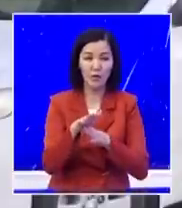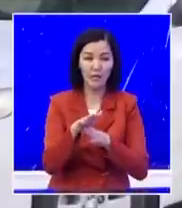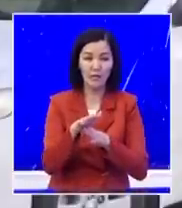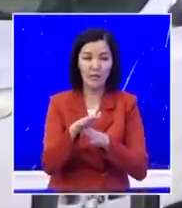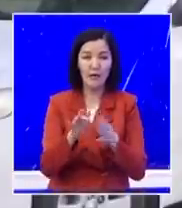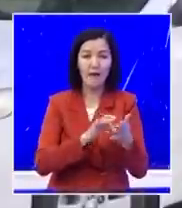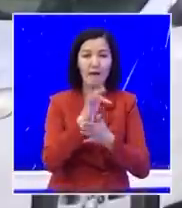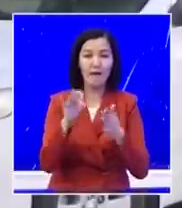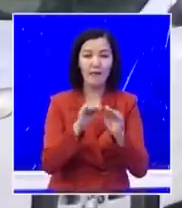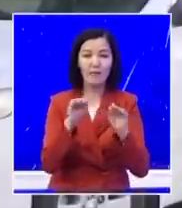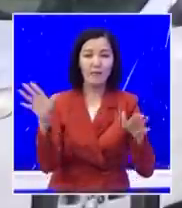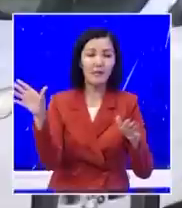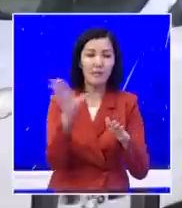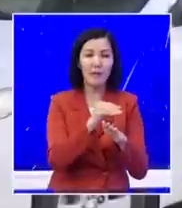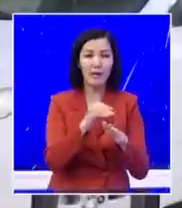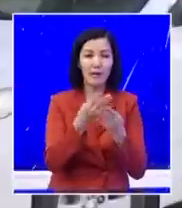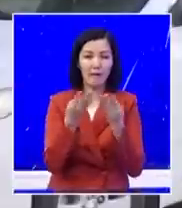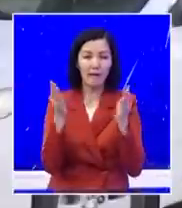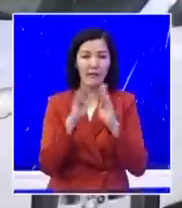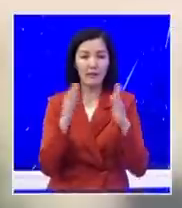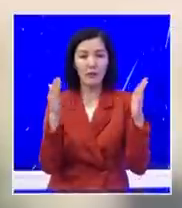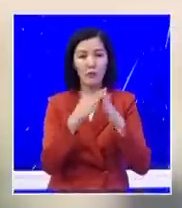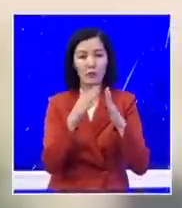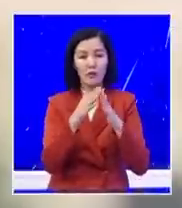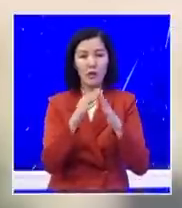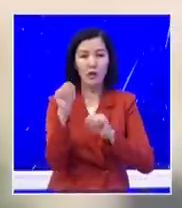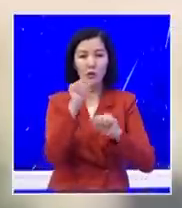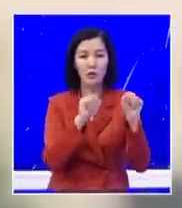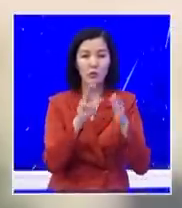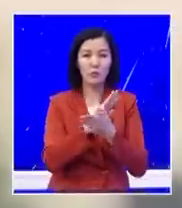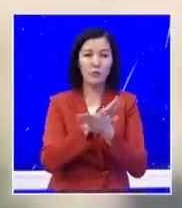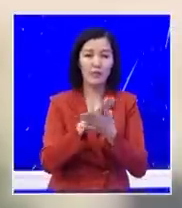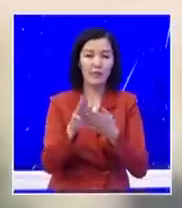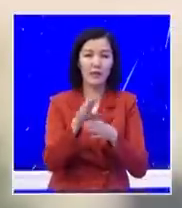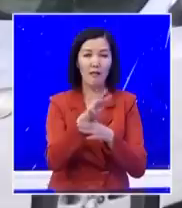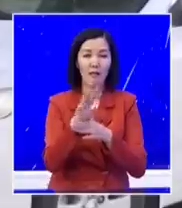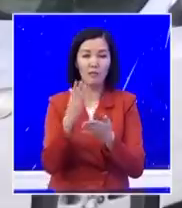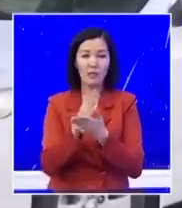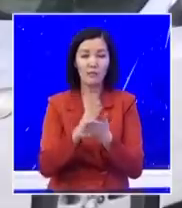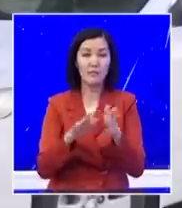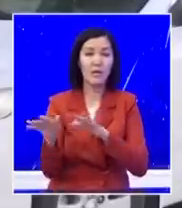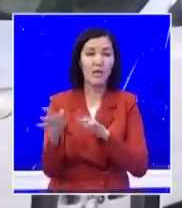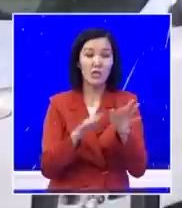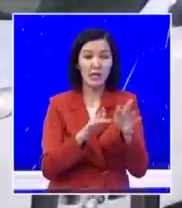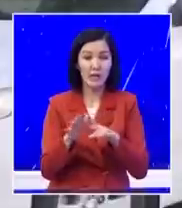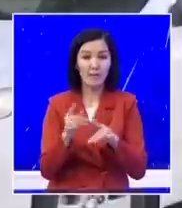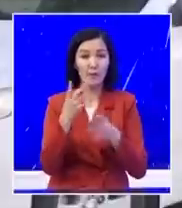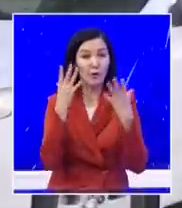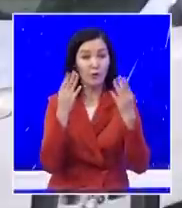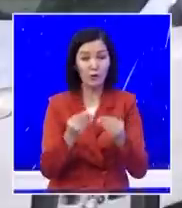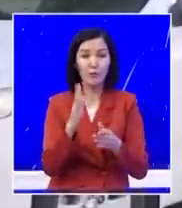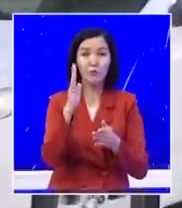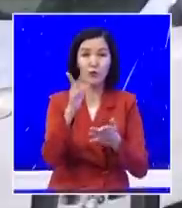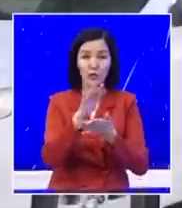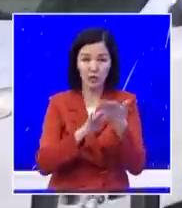осы қала деңгейінде барлық карантинге жабылған үйлер дезинфекциялық жұмыстарын жүргізіп жатырмыз. Бұл шара жалпы бір күндік емес, ары